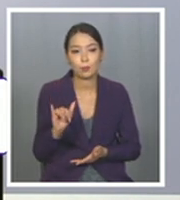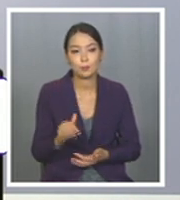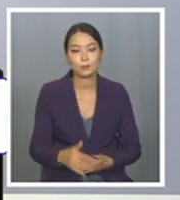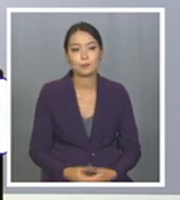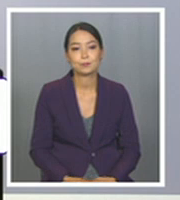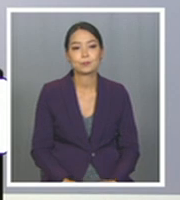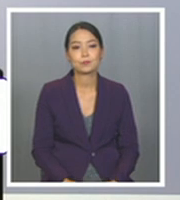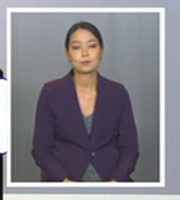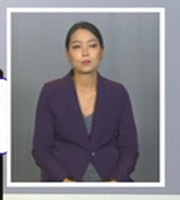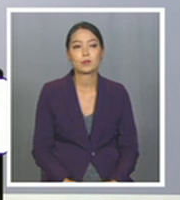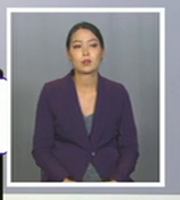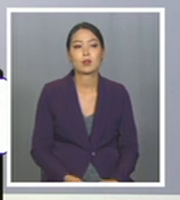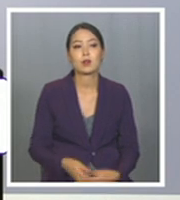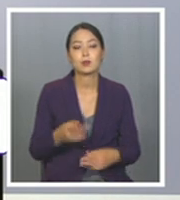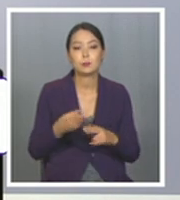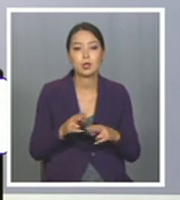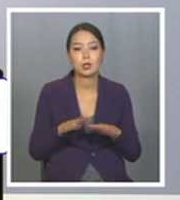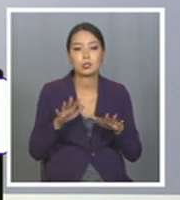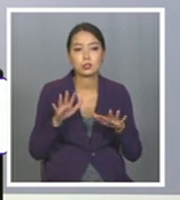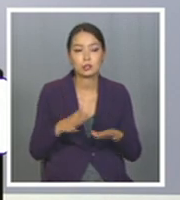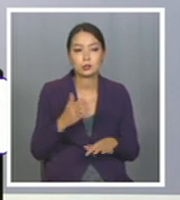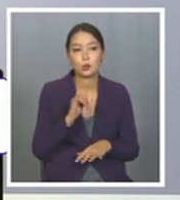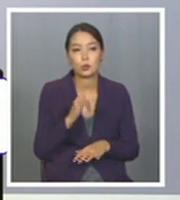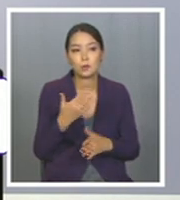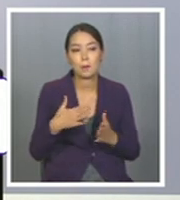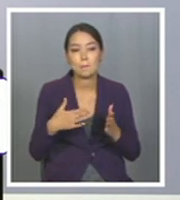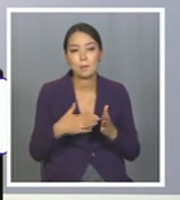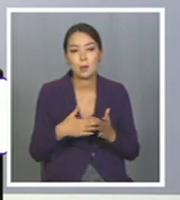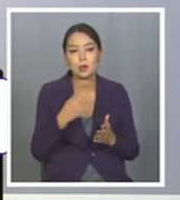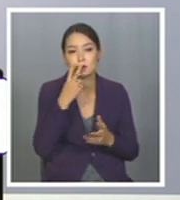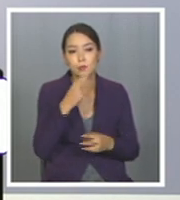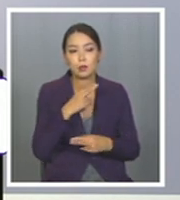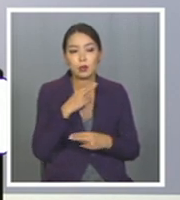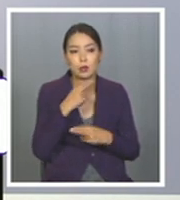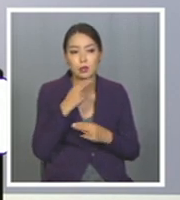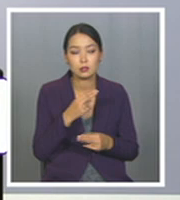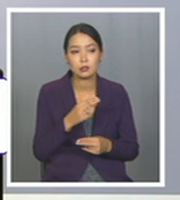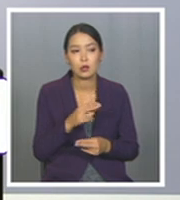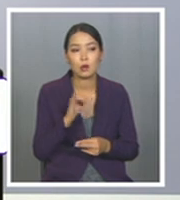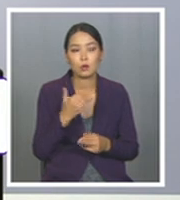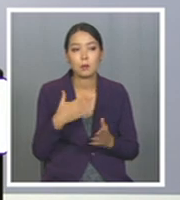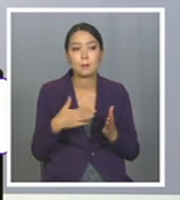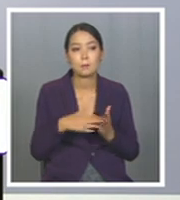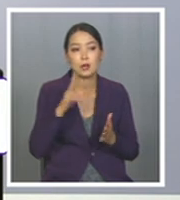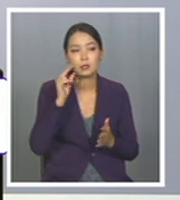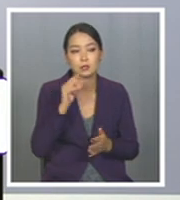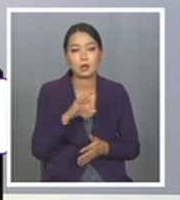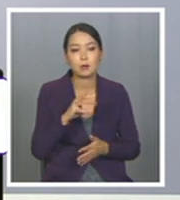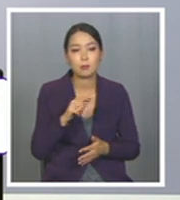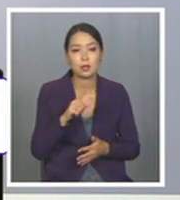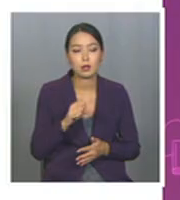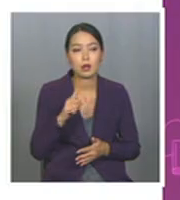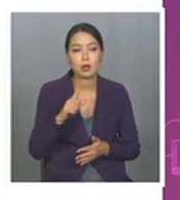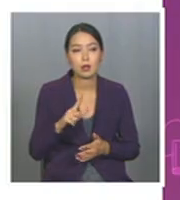Енді мына жердегі кернеудің максимум мәніне назар аударайық. Жаңа айттық, кернеудің максимум мәні омега көбейтілген L